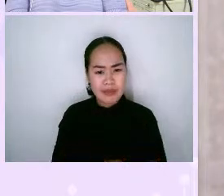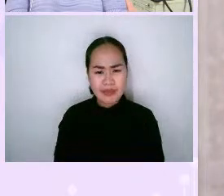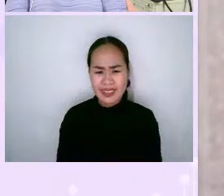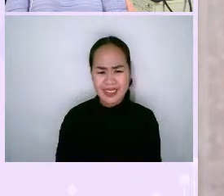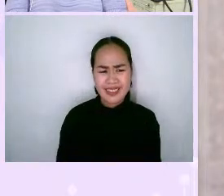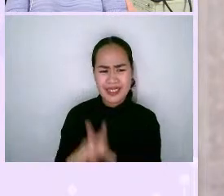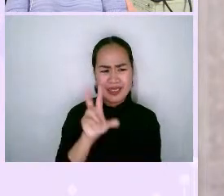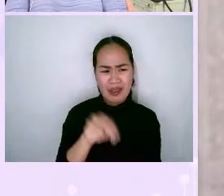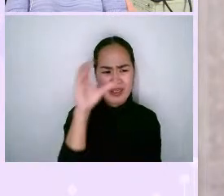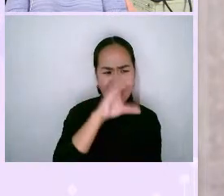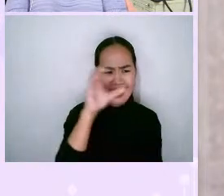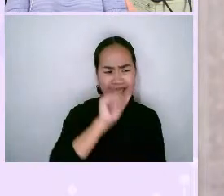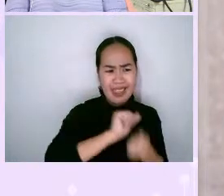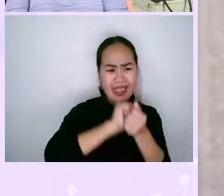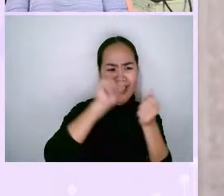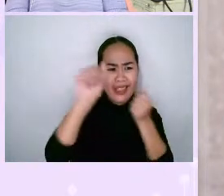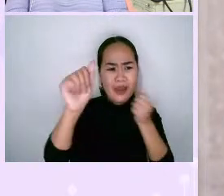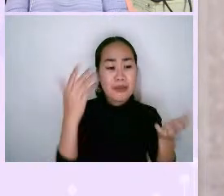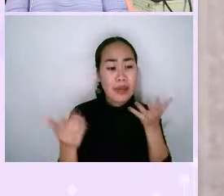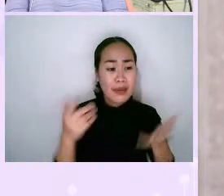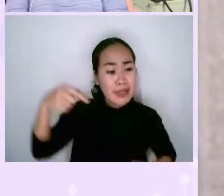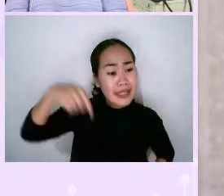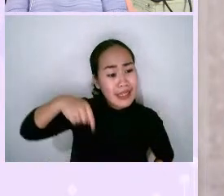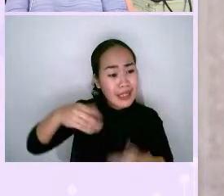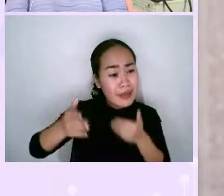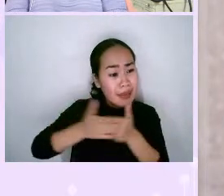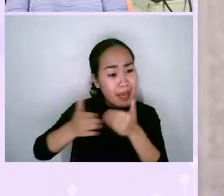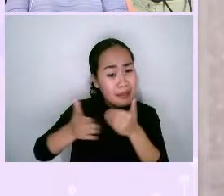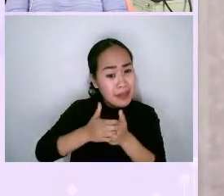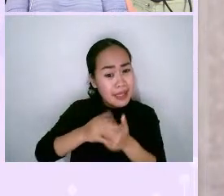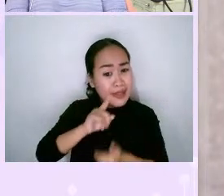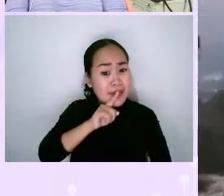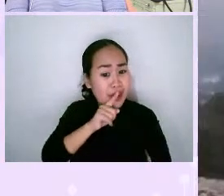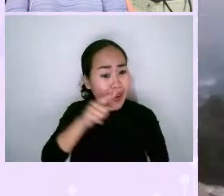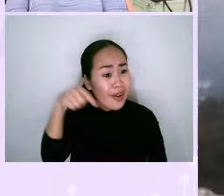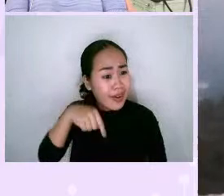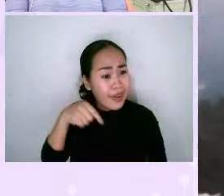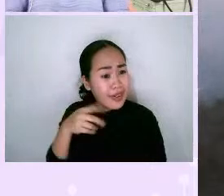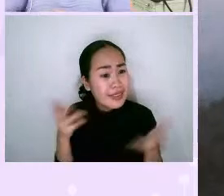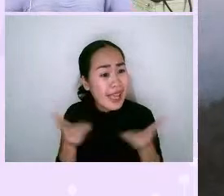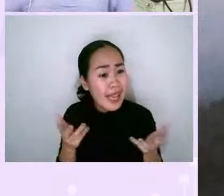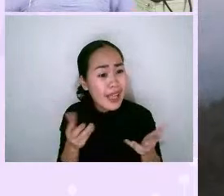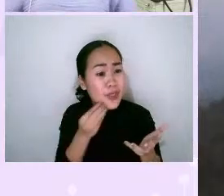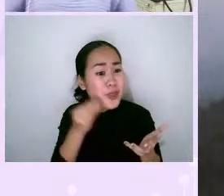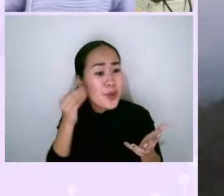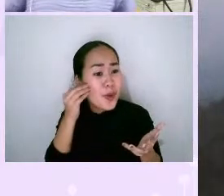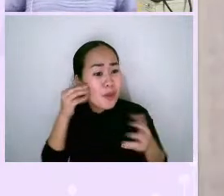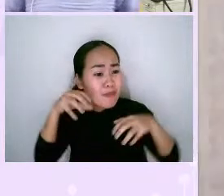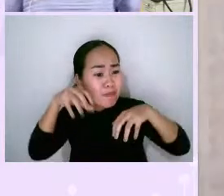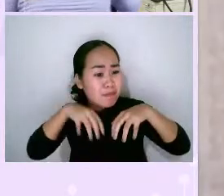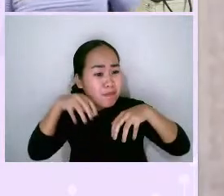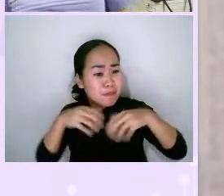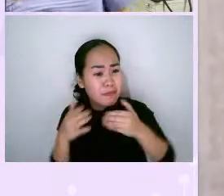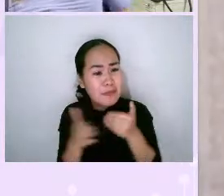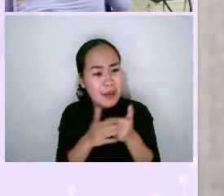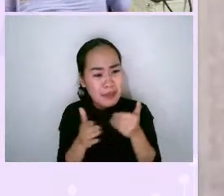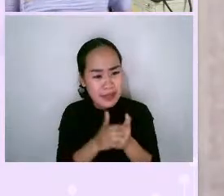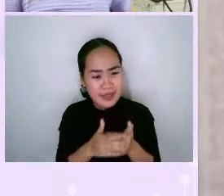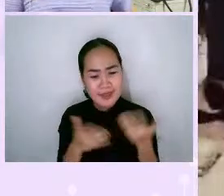nga dito lang din sa kung saan ka. Kung nandito lang din sa kung saan yung home mo.